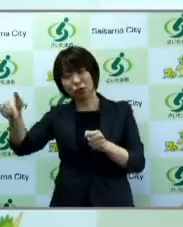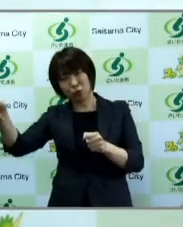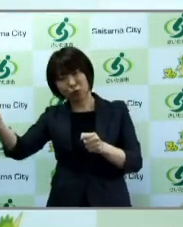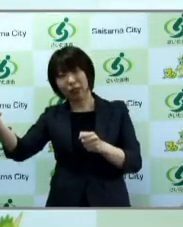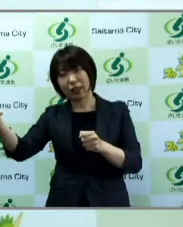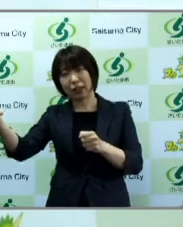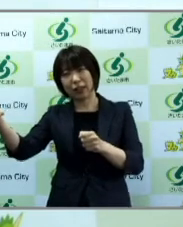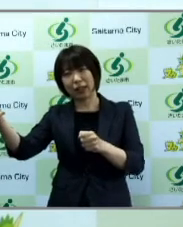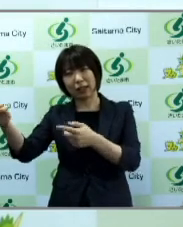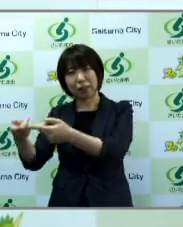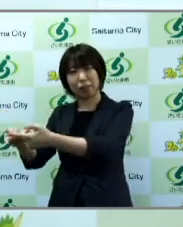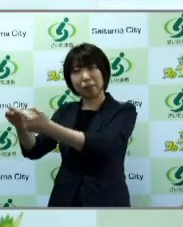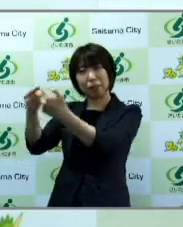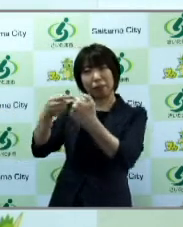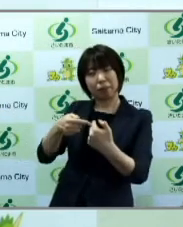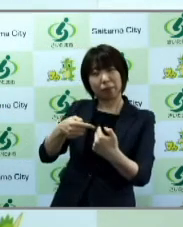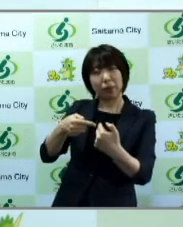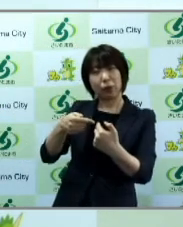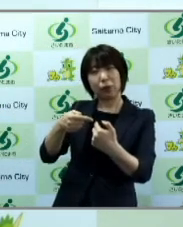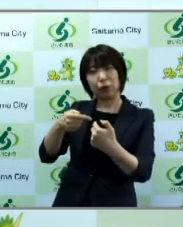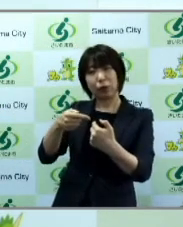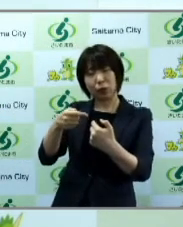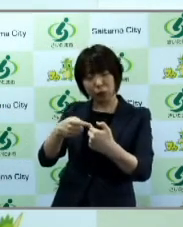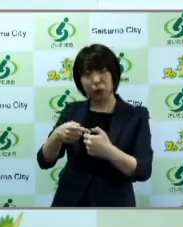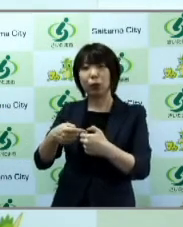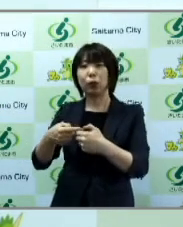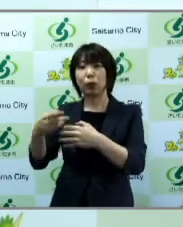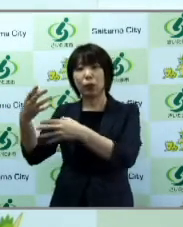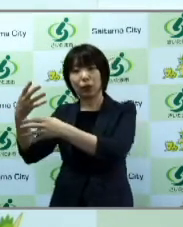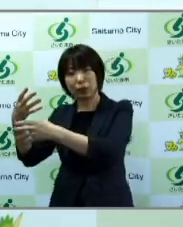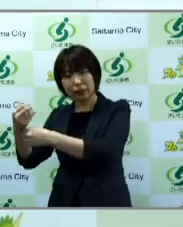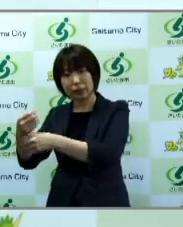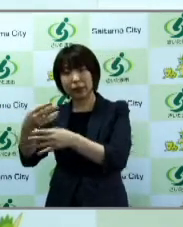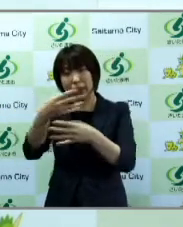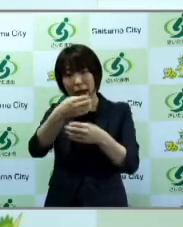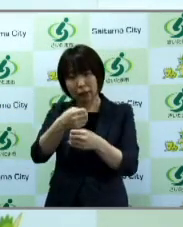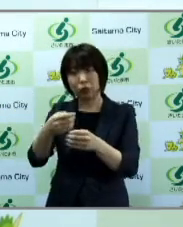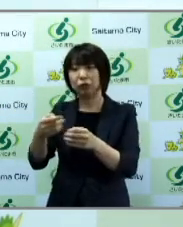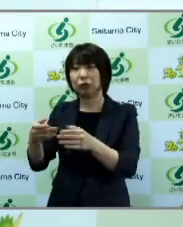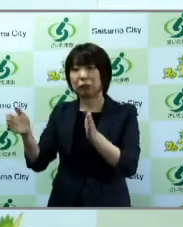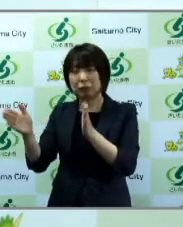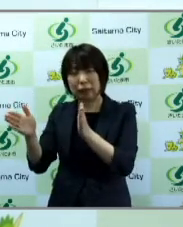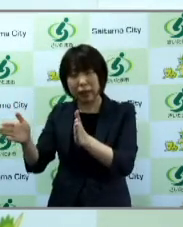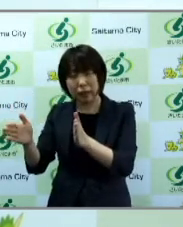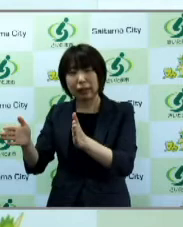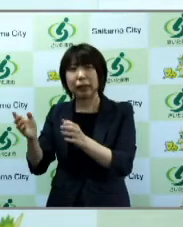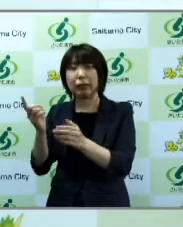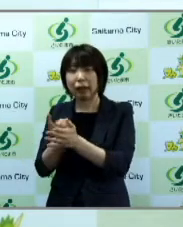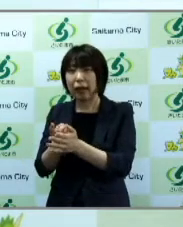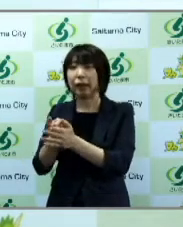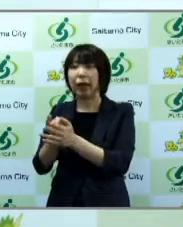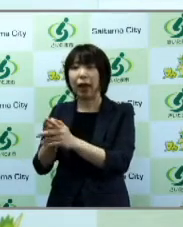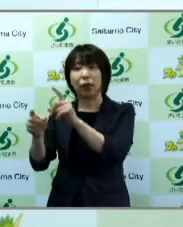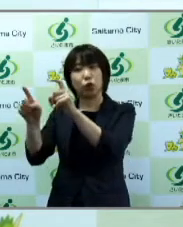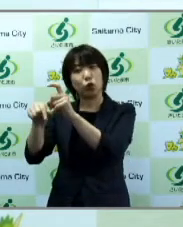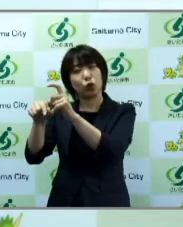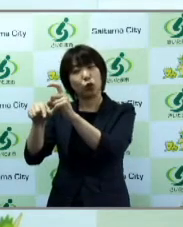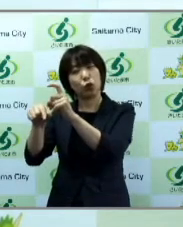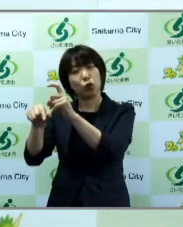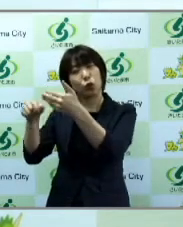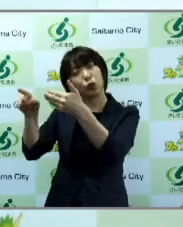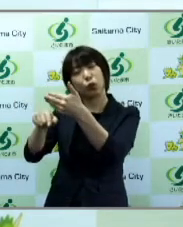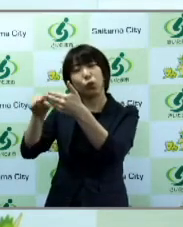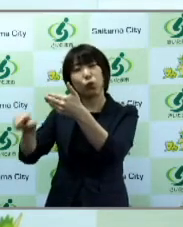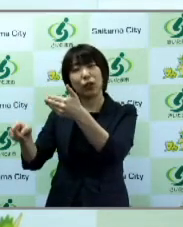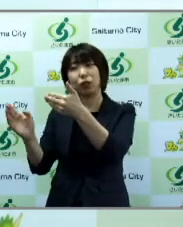の職員を、まあ、10名、募集して、現時点で、まあ、9名ぐらいだったと思います